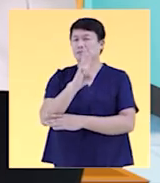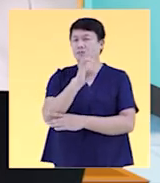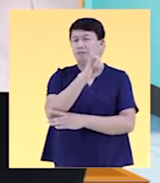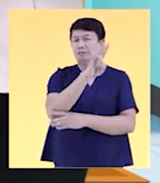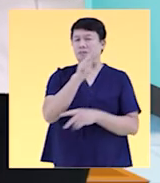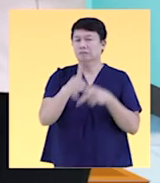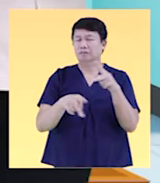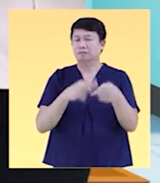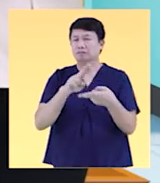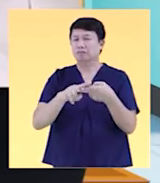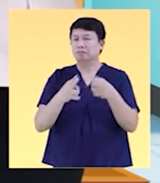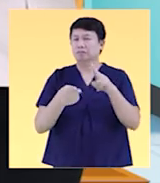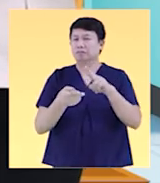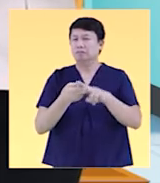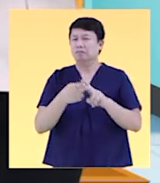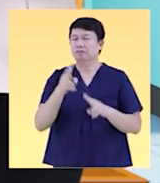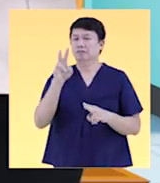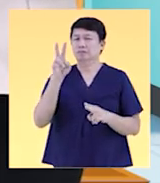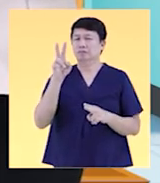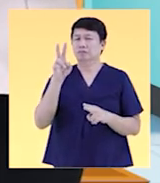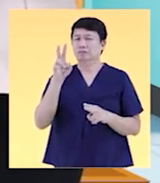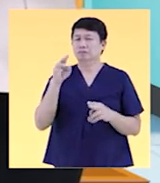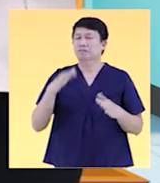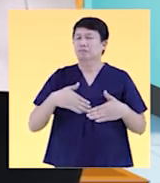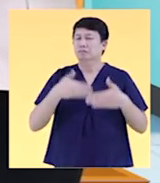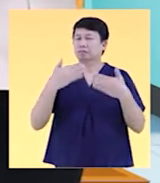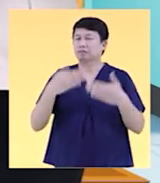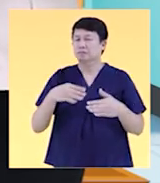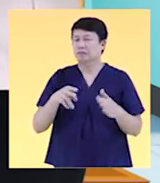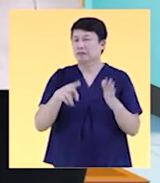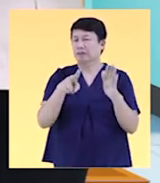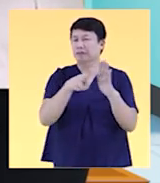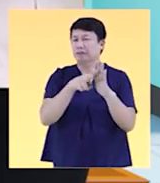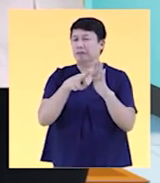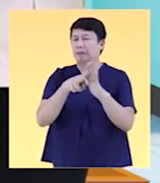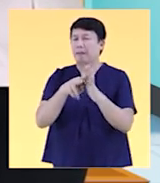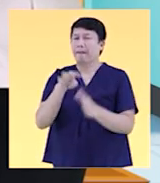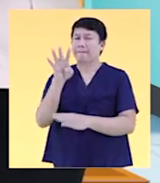4,167 na populasyon ng Maligaya Village at